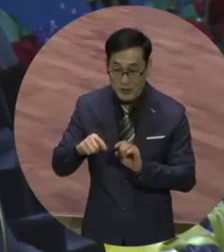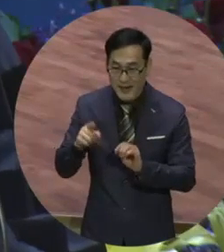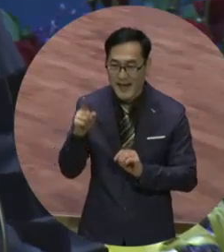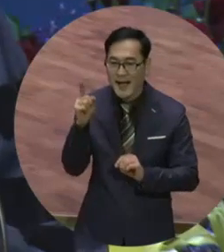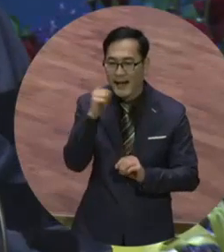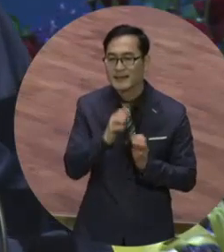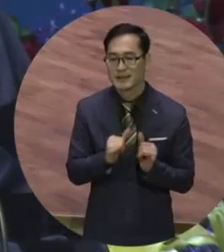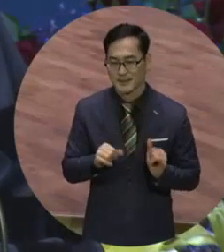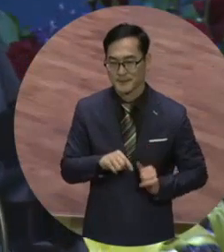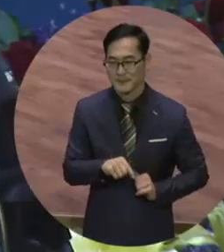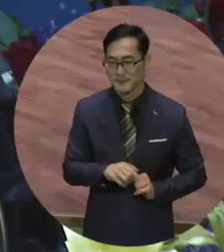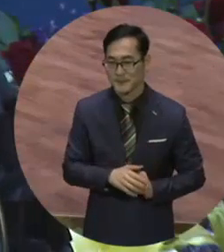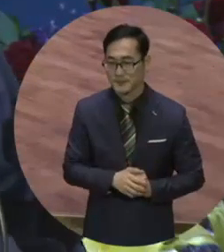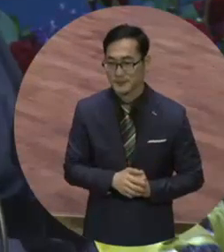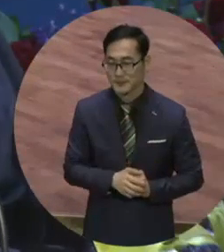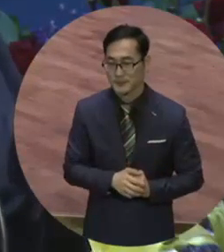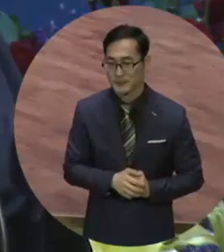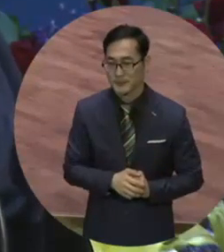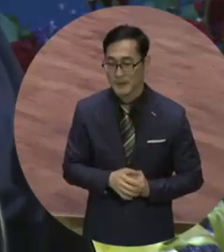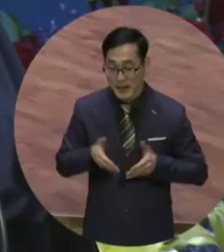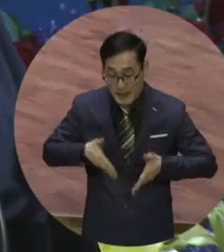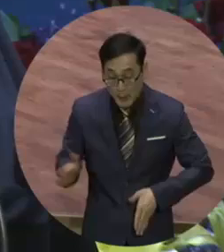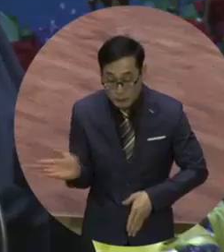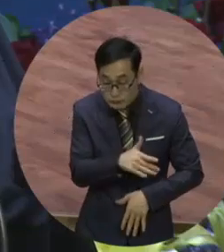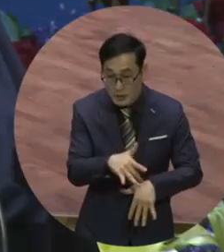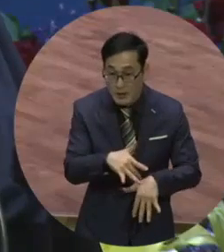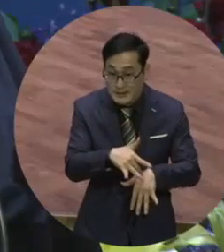너희는 너희 아비 마귀에게서 났으니.